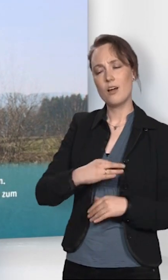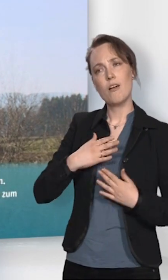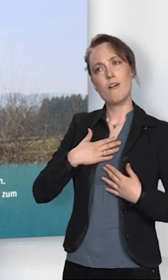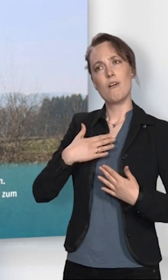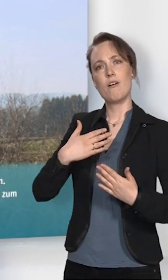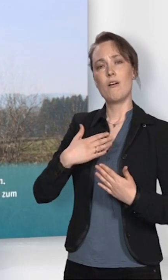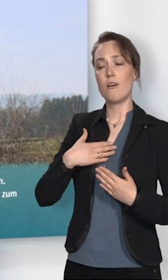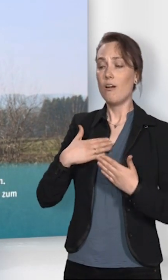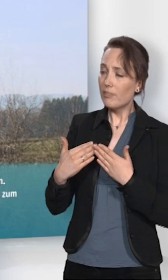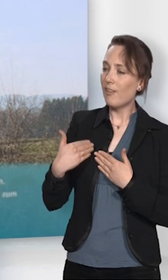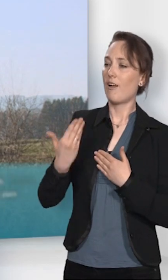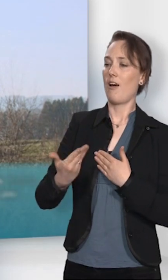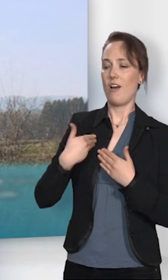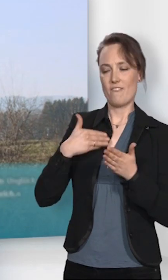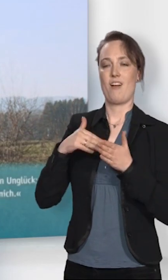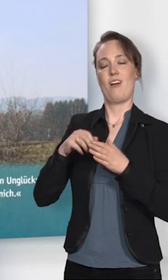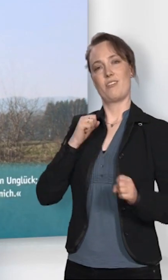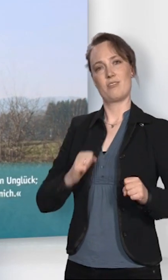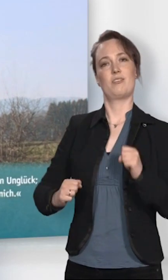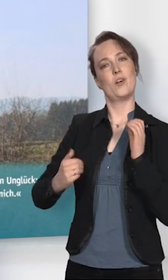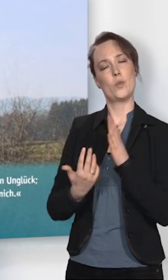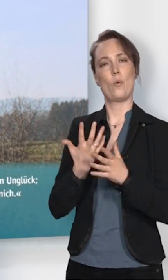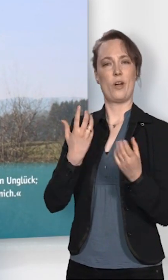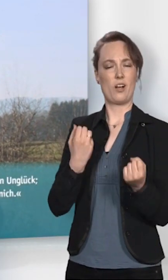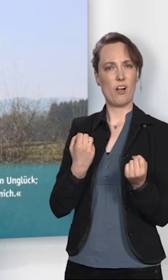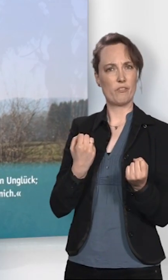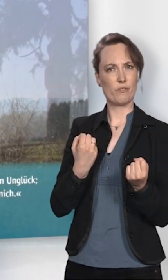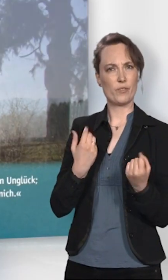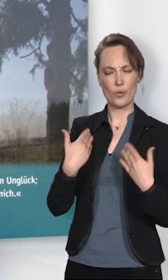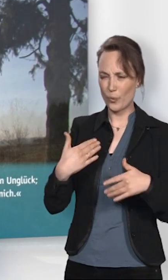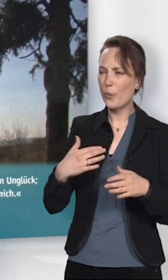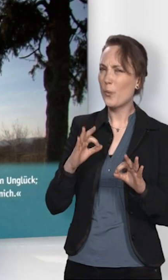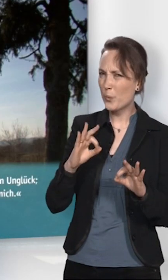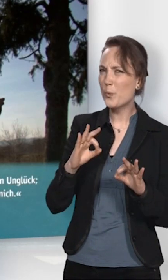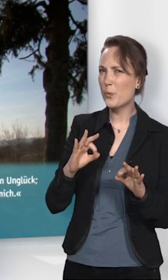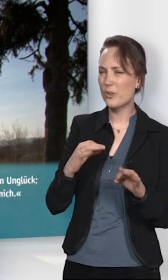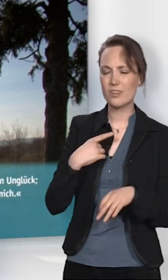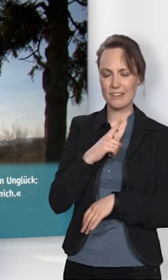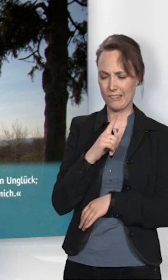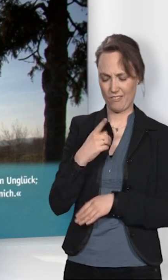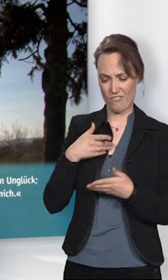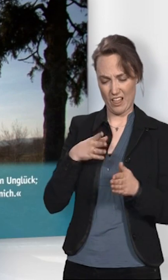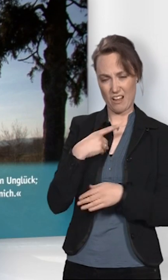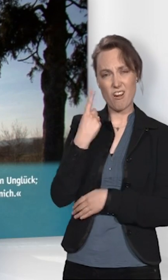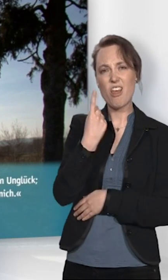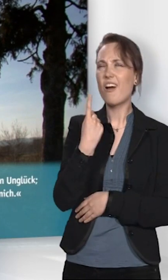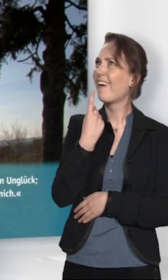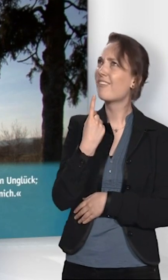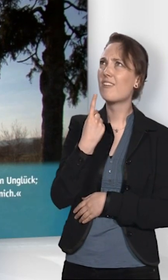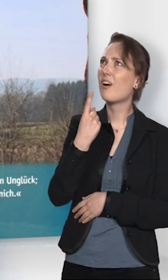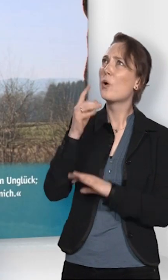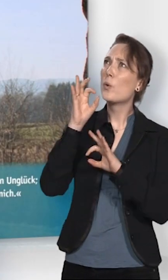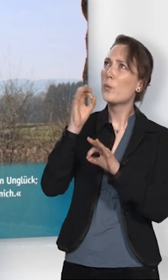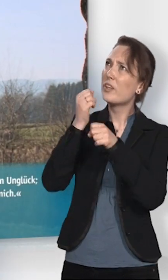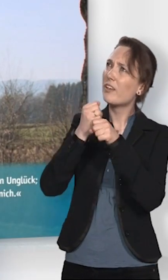mit neuer Kraft fortsetzen. Boah, wie gut tut das. Ich bin nicht allein auf meinem Weg. Der gute Hirte selbst ist bei mir. Selbst im